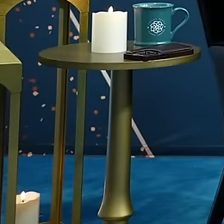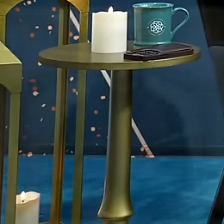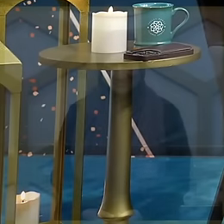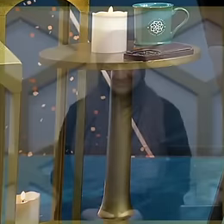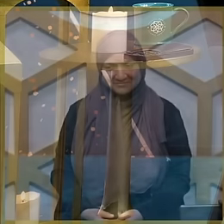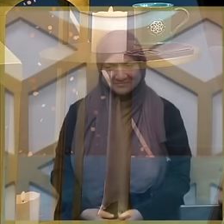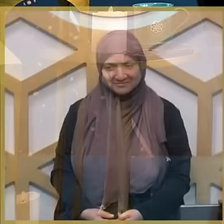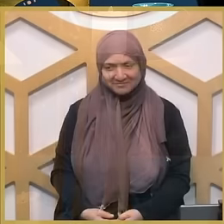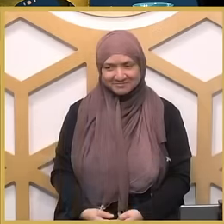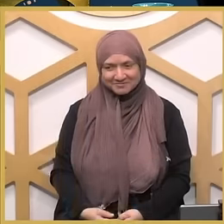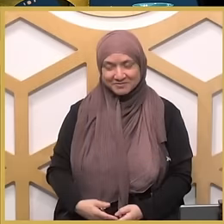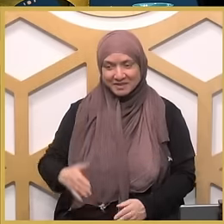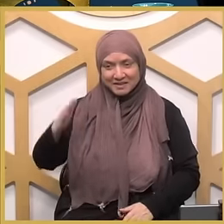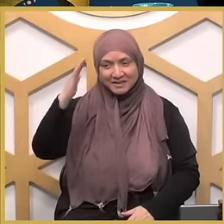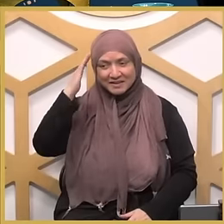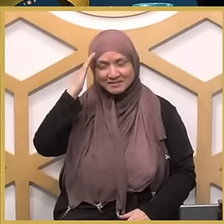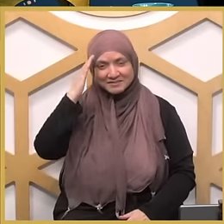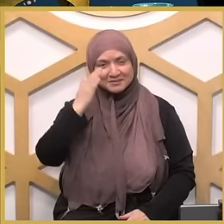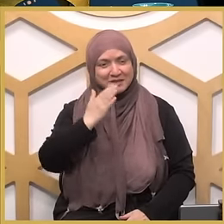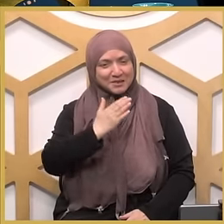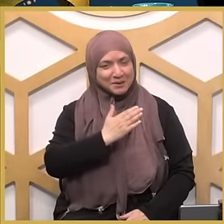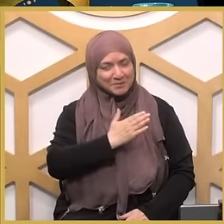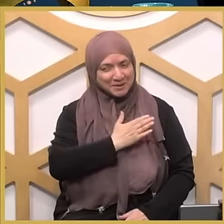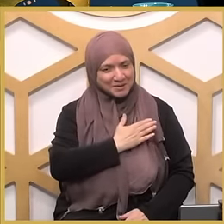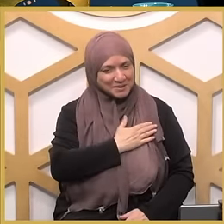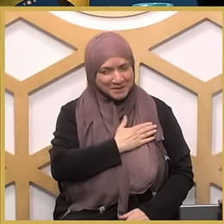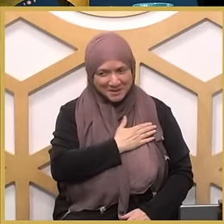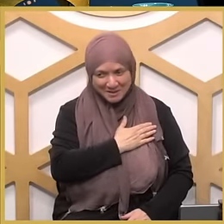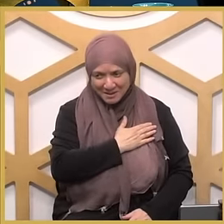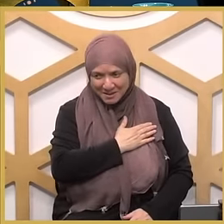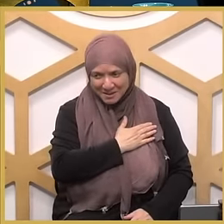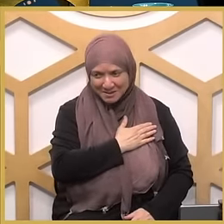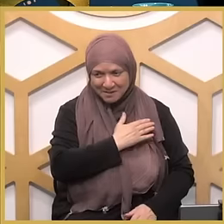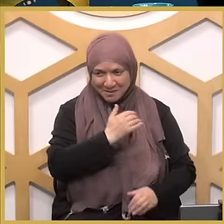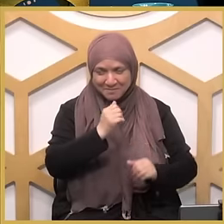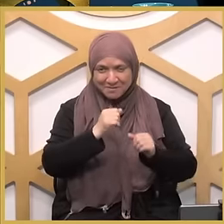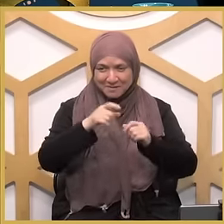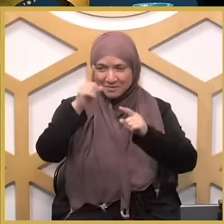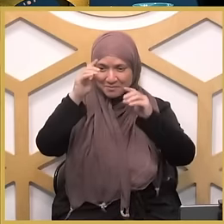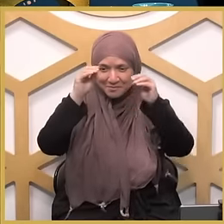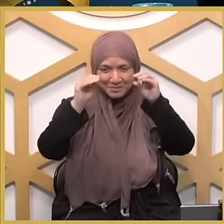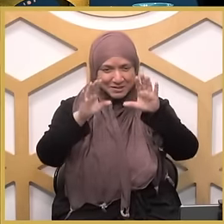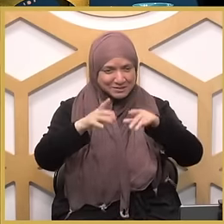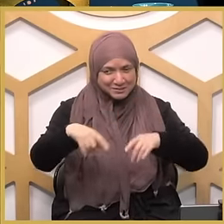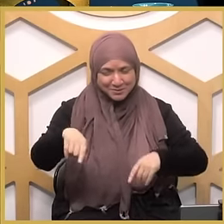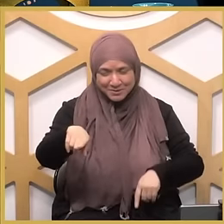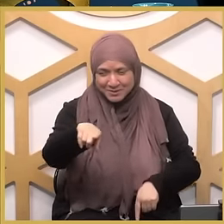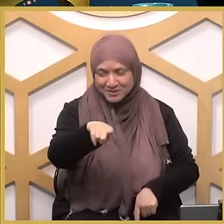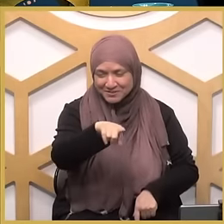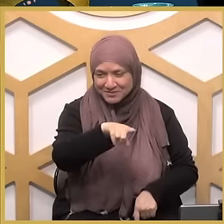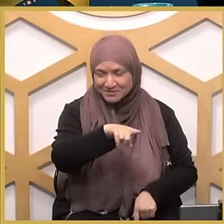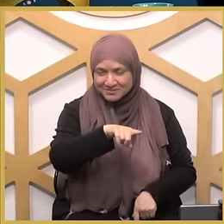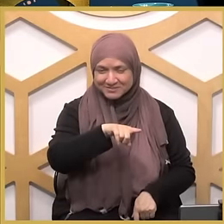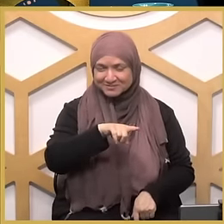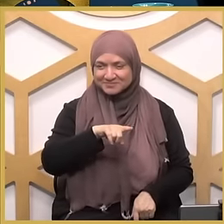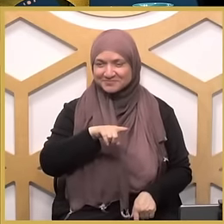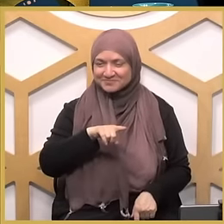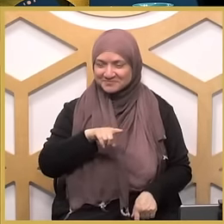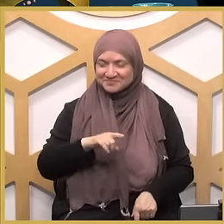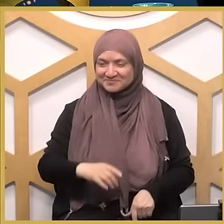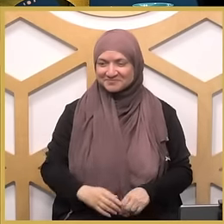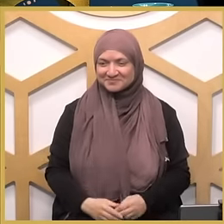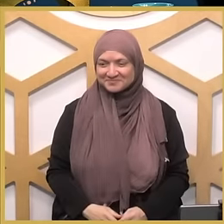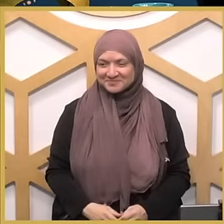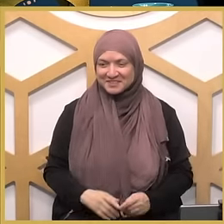السلام عليكم ورحمة الله تعالى وبركاته. وعليكم السلام ورحمة الله وبركاته. الحمد لله رب العالمين، صلى الله وسلم وبارك على نبينا محمد وعلى آله وصحبه